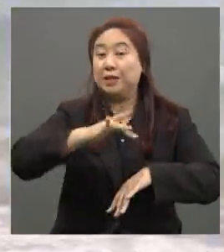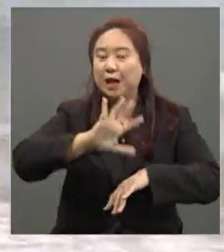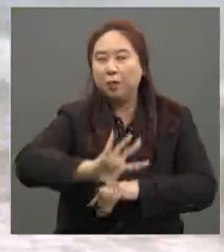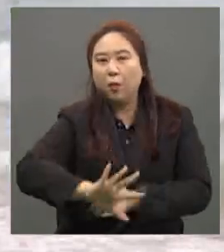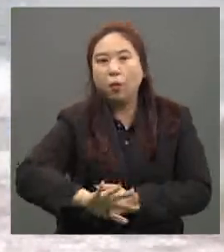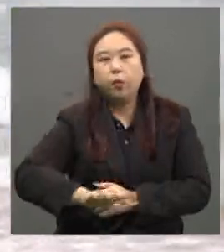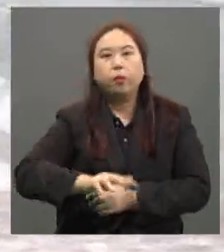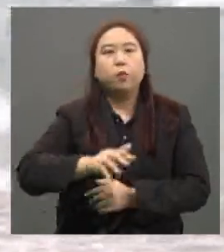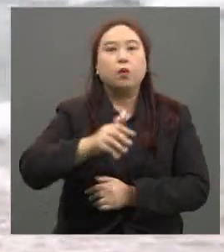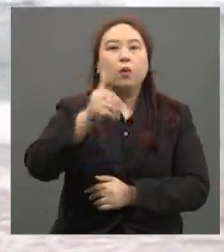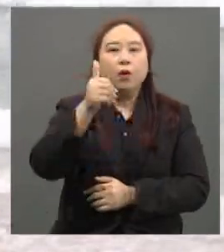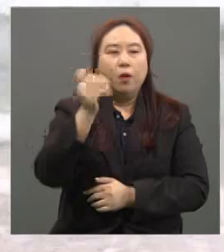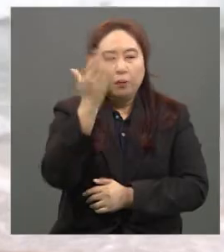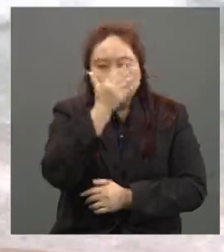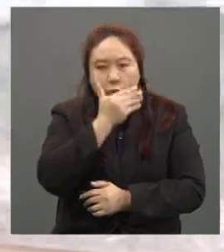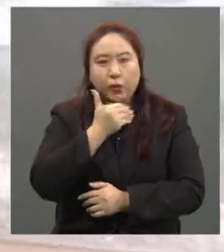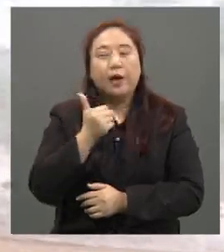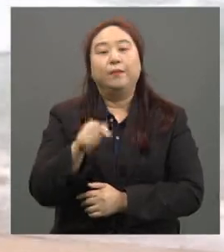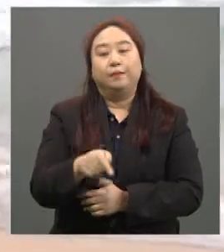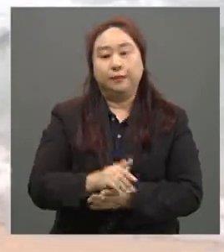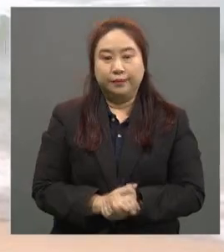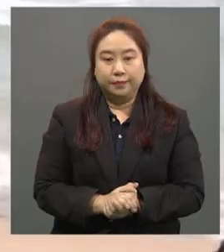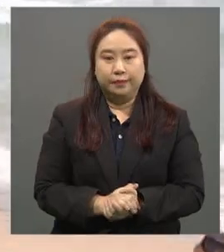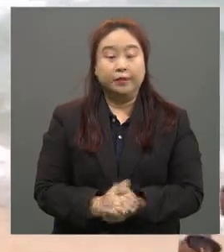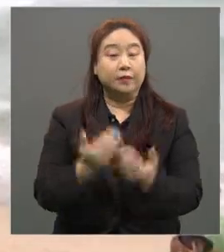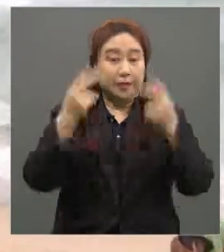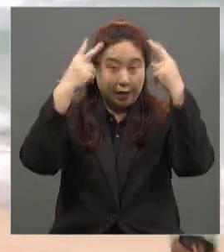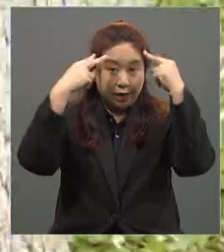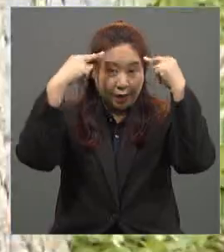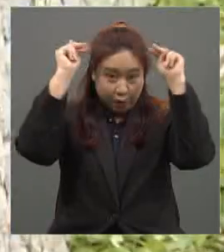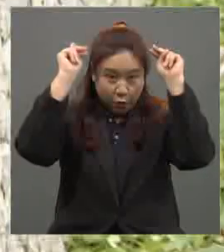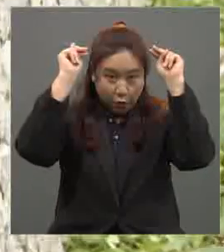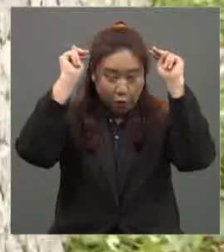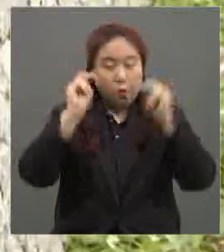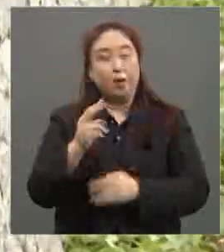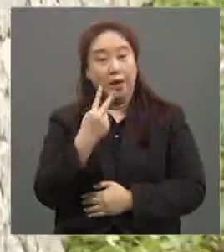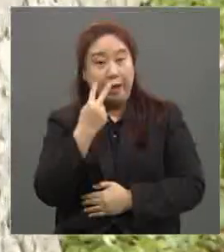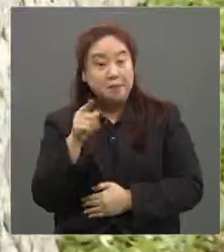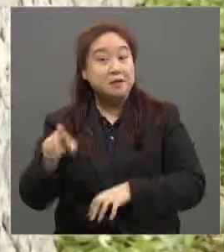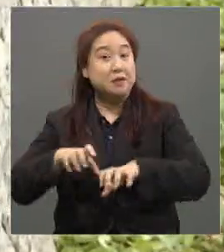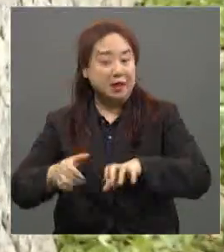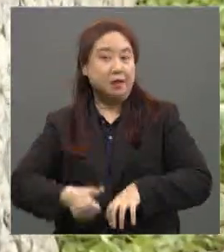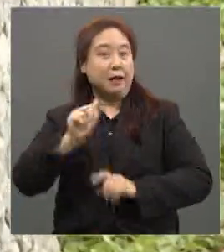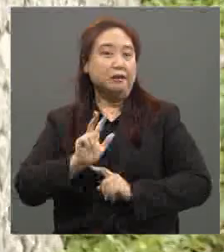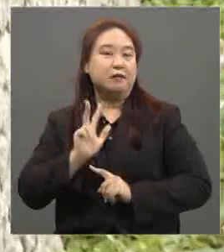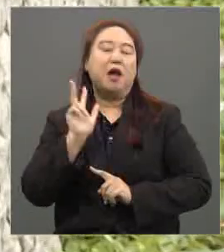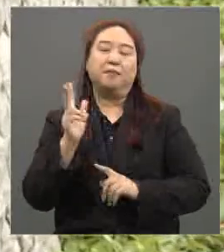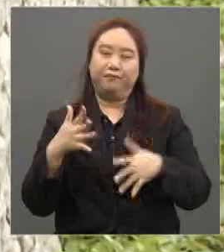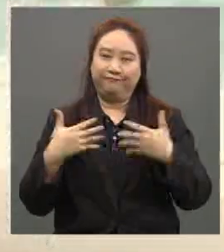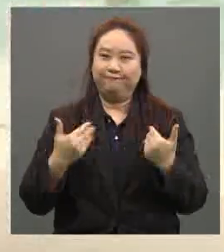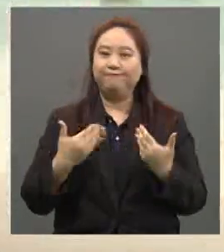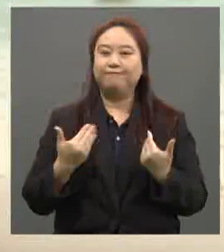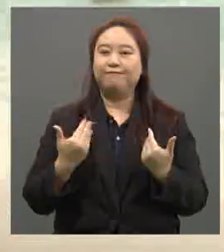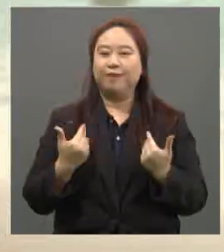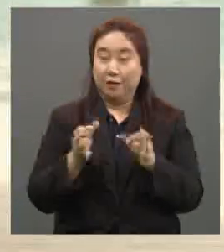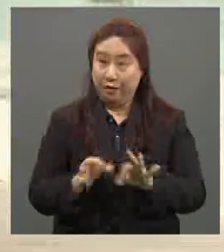ไงความสวยมันมันสวยงามมากยิ่งขึ้นซึ่งท่านนายกรัฐมนตรีเองครับก็ยินดีกับผลการจัดอันดับและเน้นย้ำให้ความสำคัญกับ